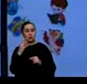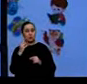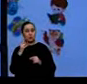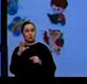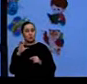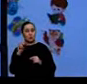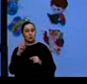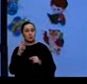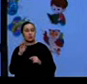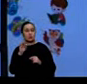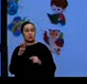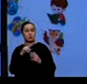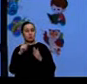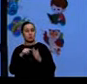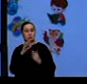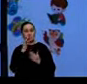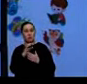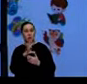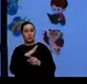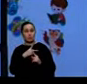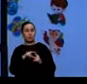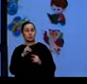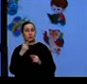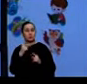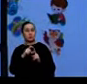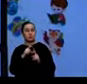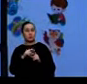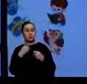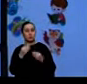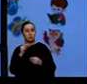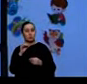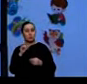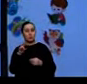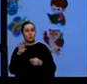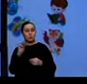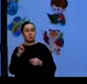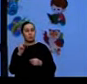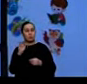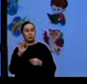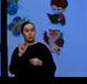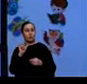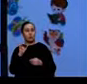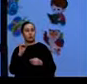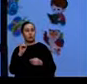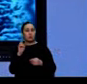shaxslar. Kim so'rog'iga javob bo'lgan? Ikkita so'z berilgan. Cho'pon,